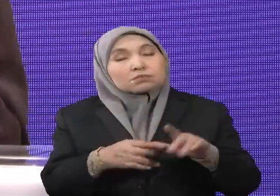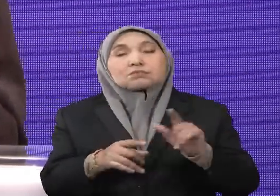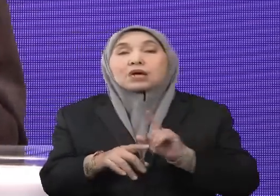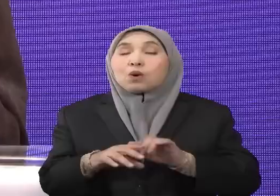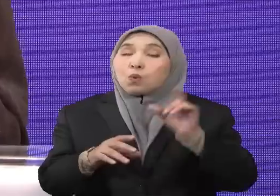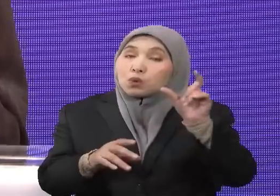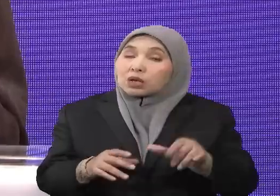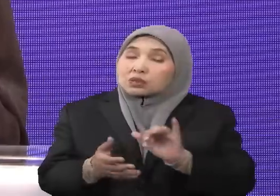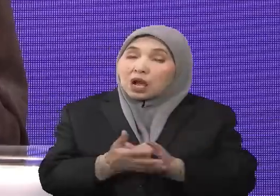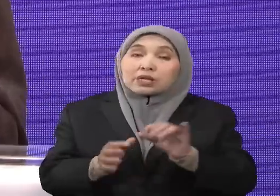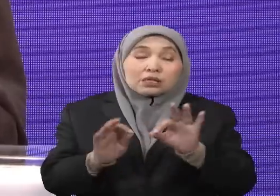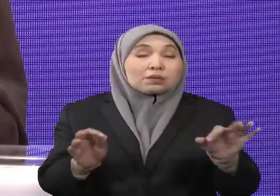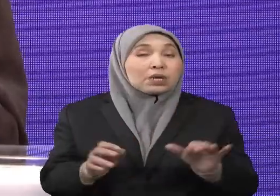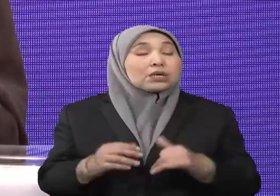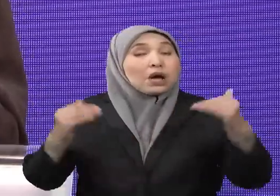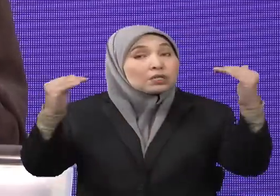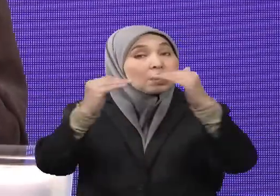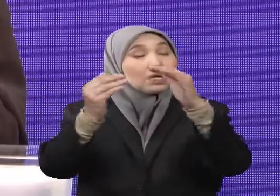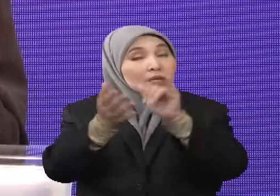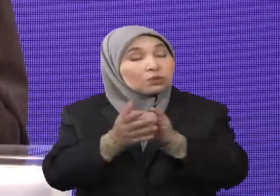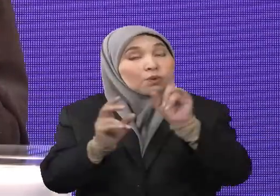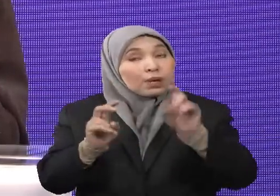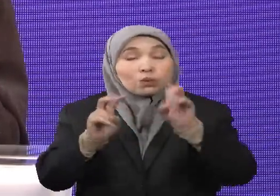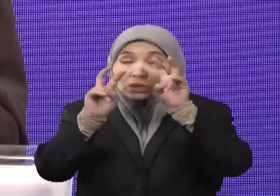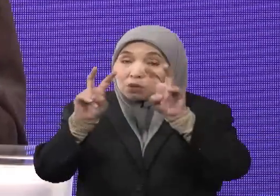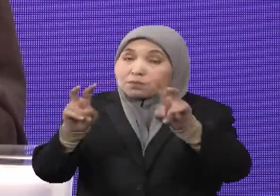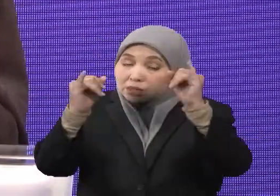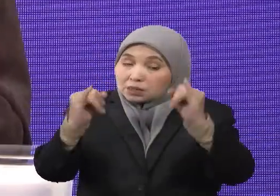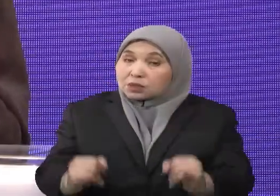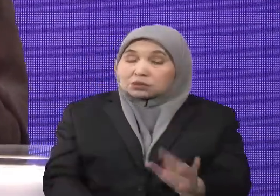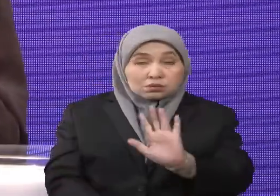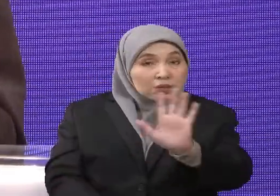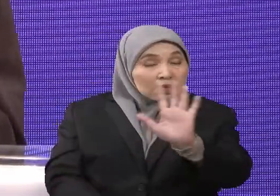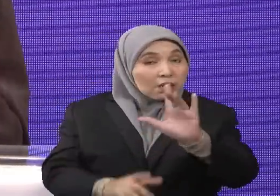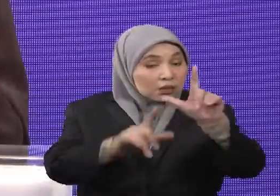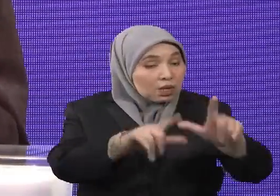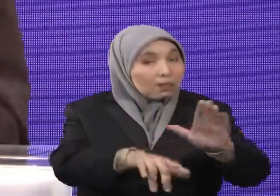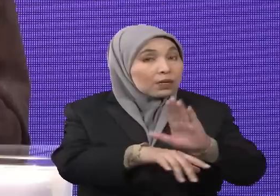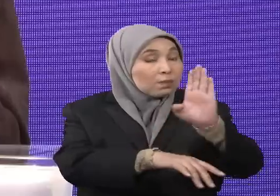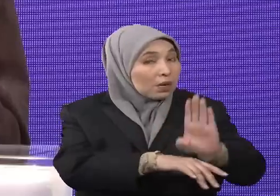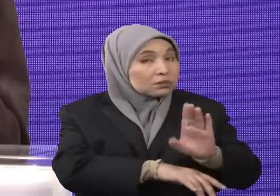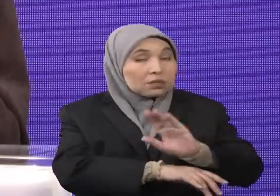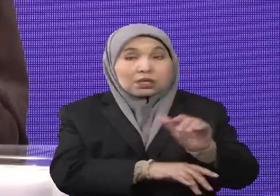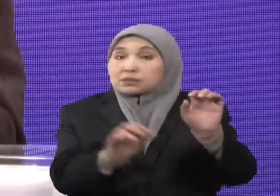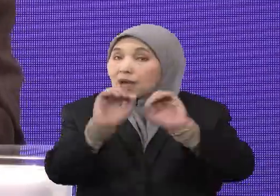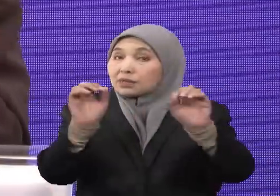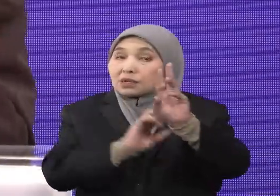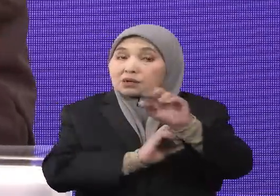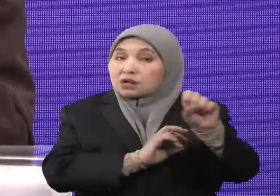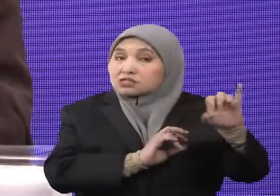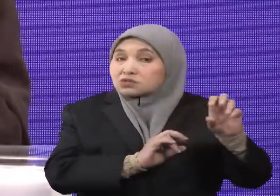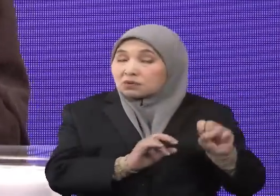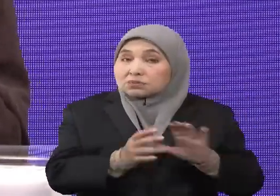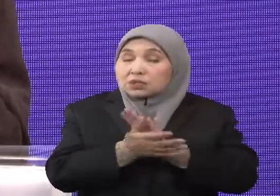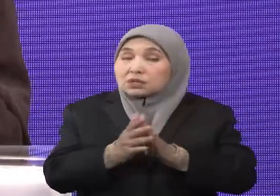ayat ini mengatakan kepada kita keadilan itu perlu dilihat kepada individu yang disandarkan kepada bangsa dan tidak ada resi kemudian yang apa yang